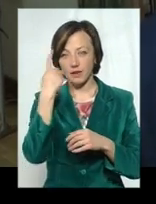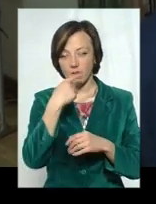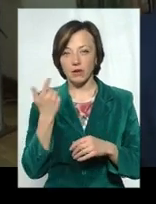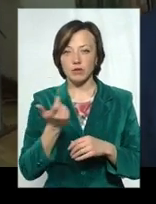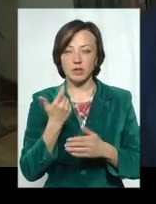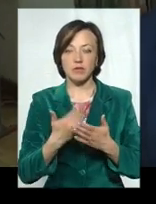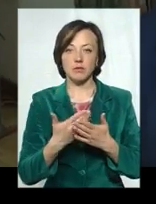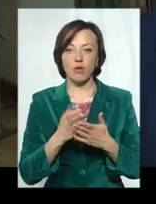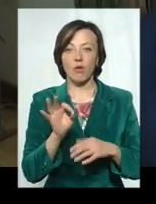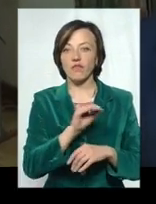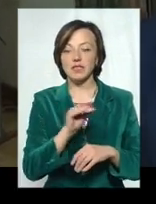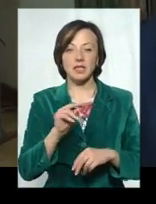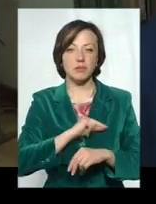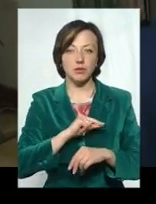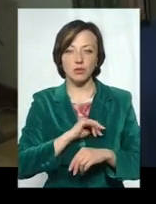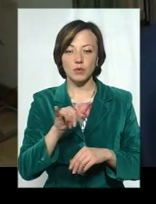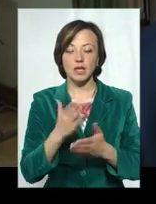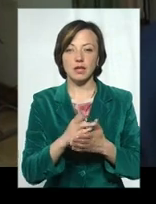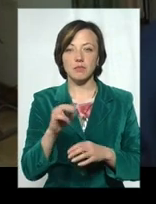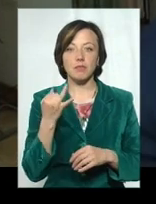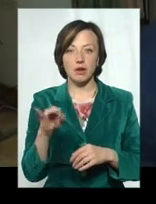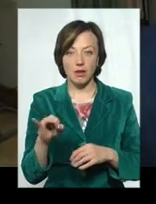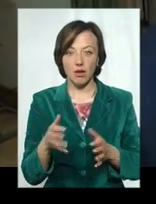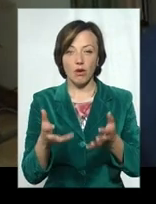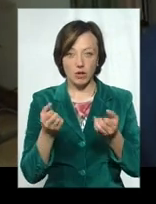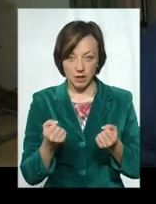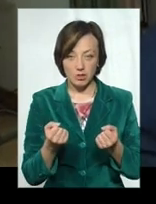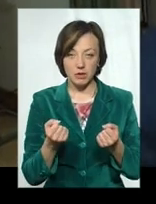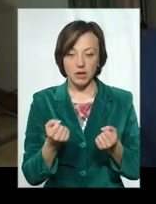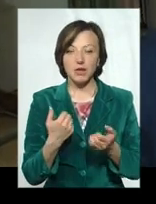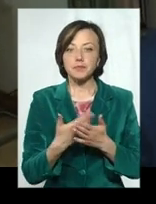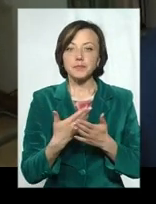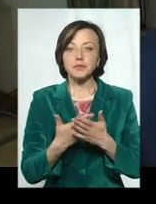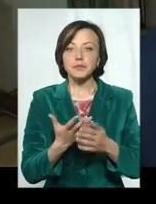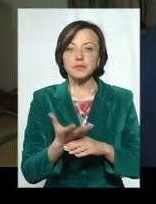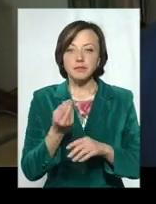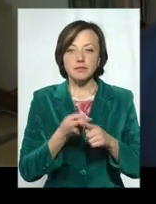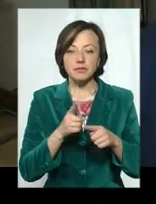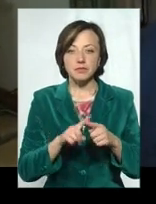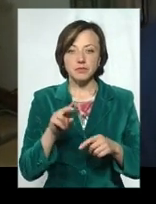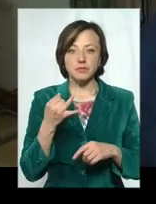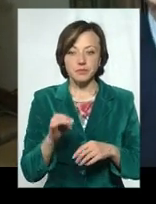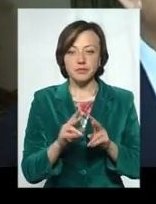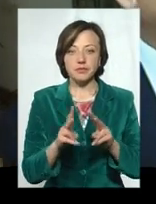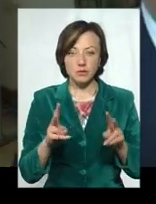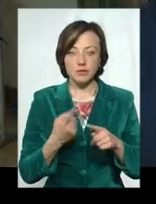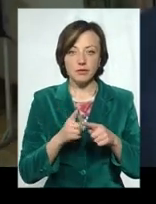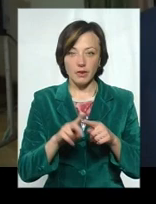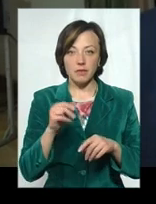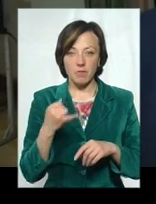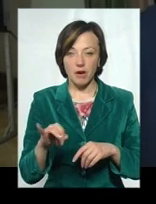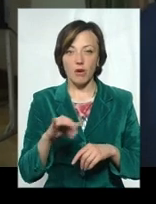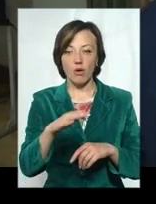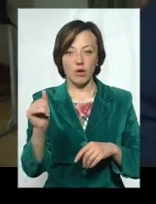Люди, наприклад, офіційно не працюють, у них є паї. Вони ж отримують, наприклад, плату за цей пай. Хтось у них цей пай